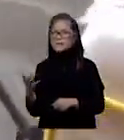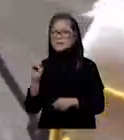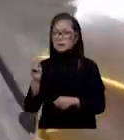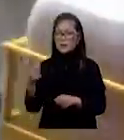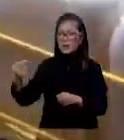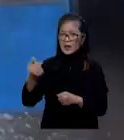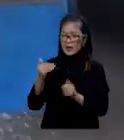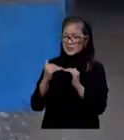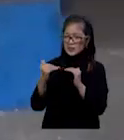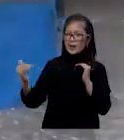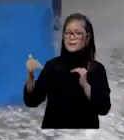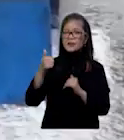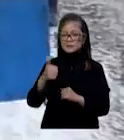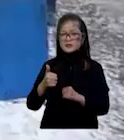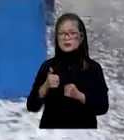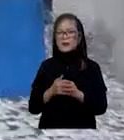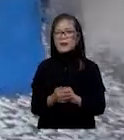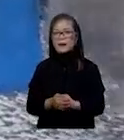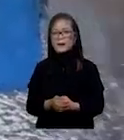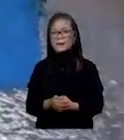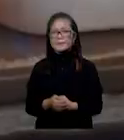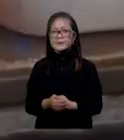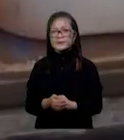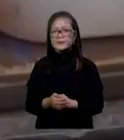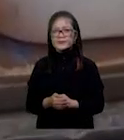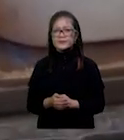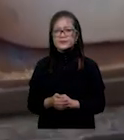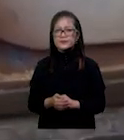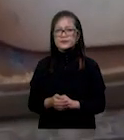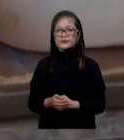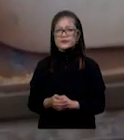Dari Kabupaten Goa, Sulawesi Selatan, Bukma, iNews melaporkan.